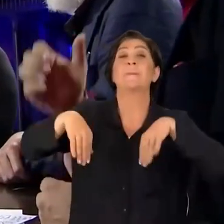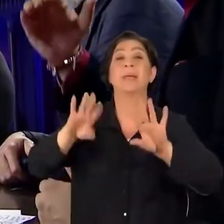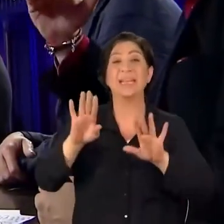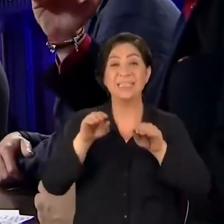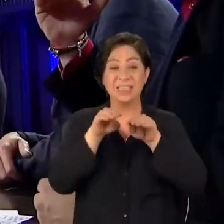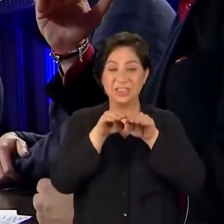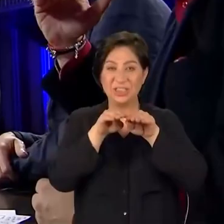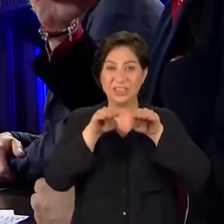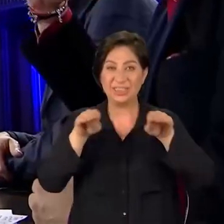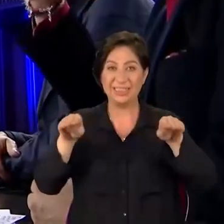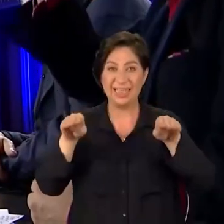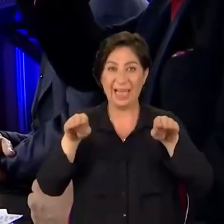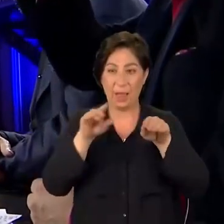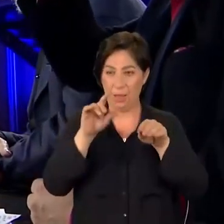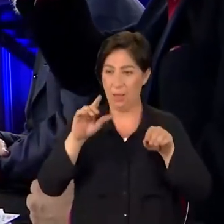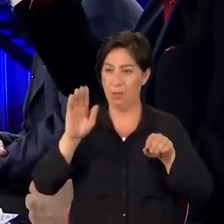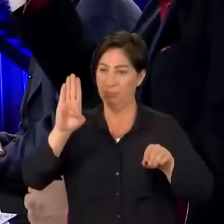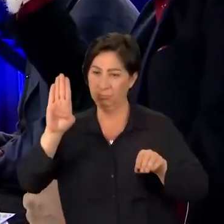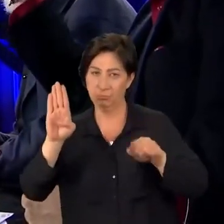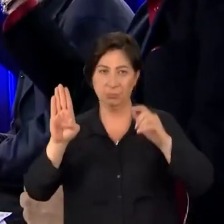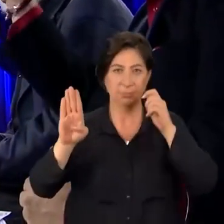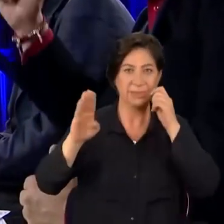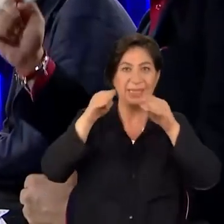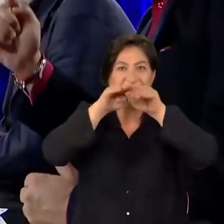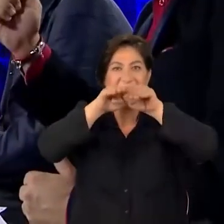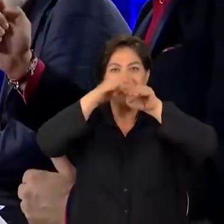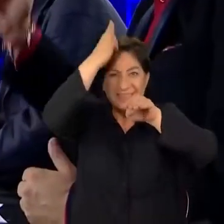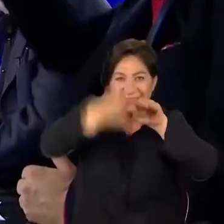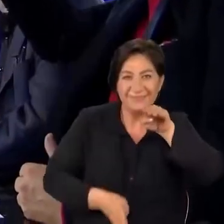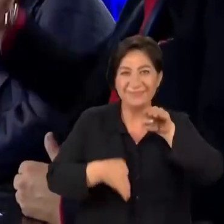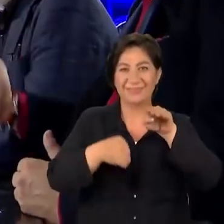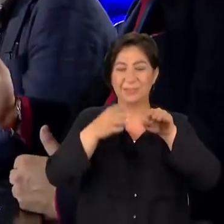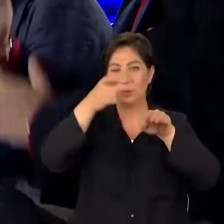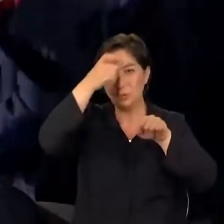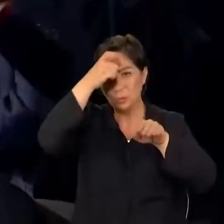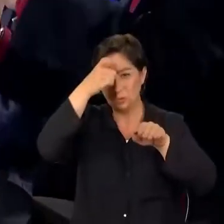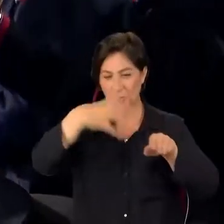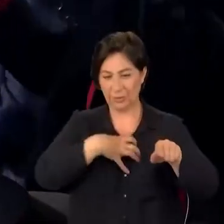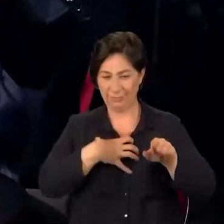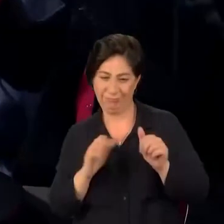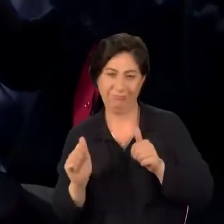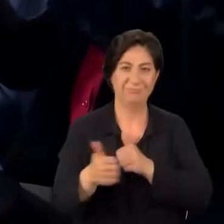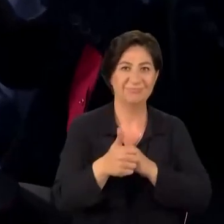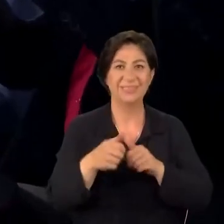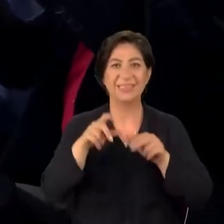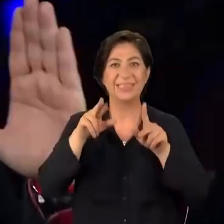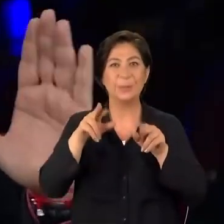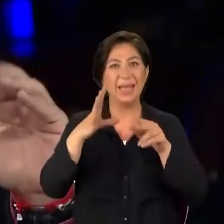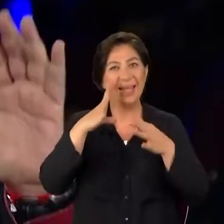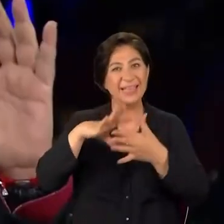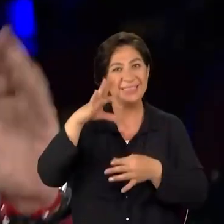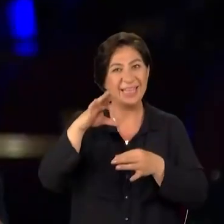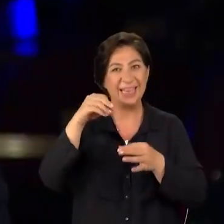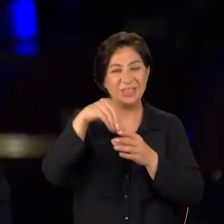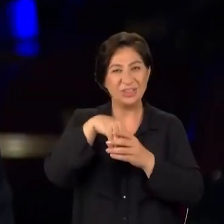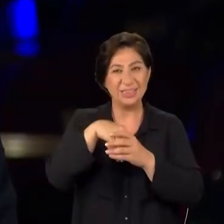etmeden çizgiye doğru, hani tam laiklerle muhafazakarları kesen ve Türk kimliğini ön plana çıkaran